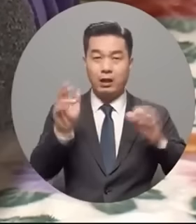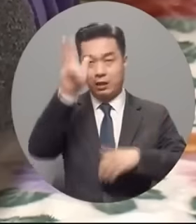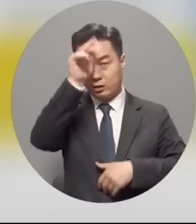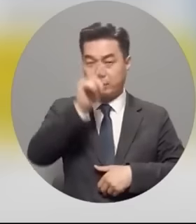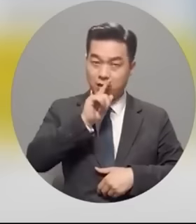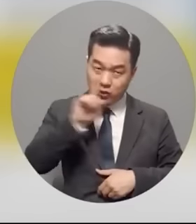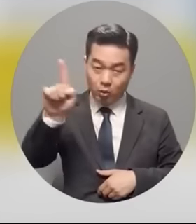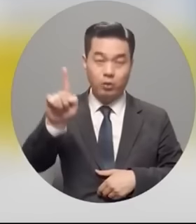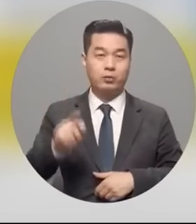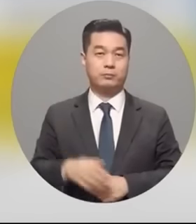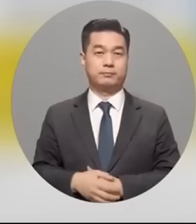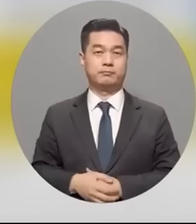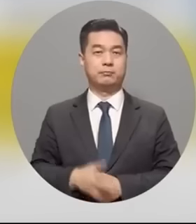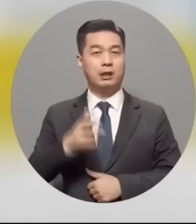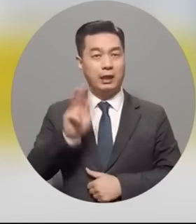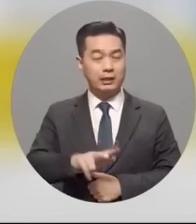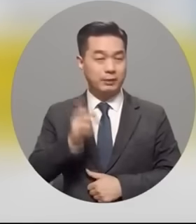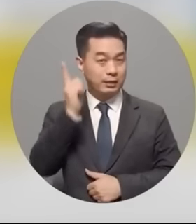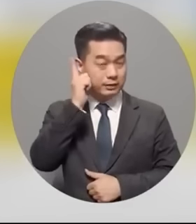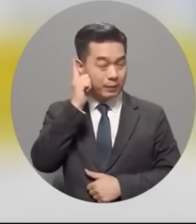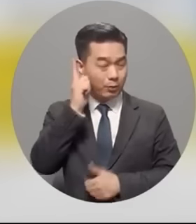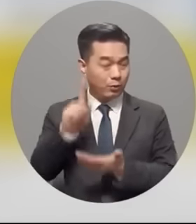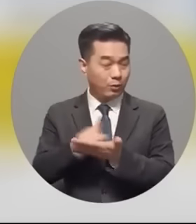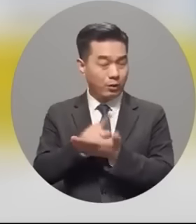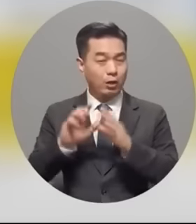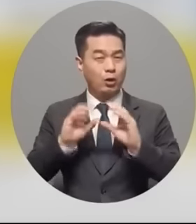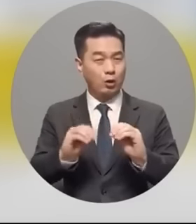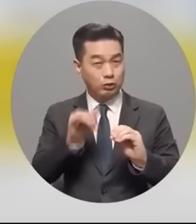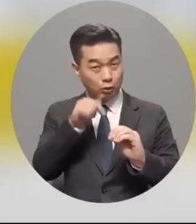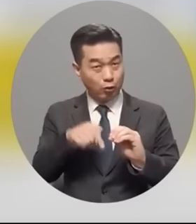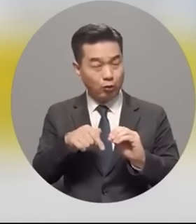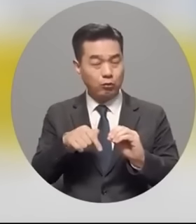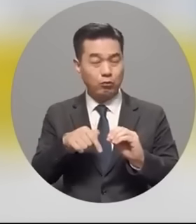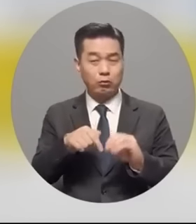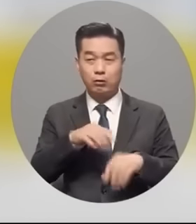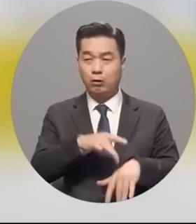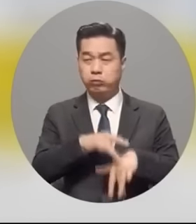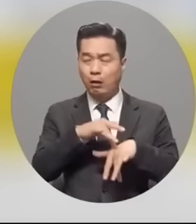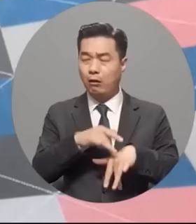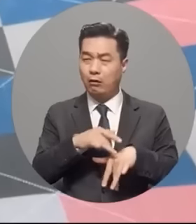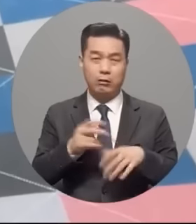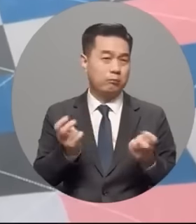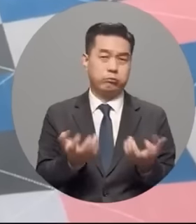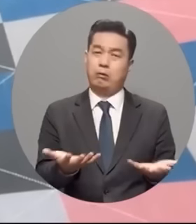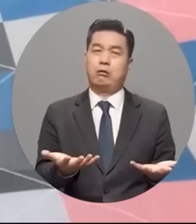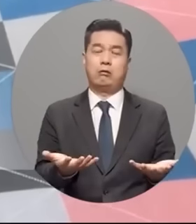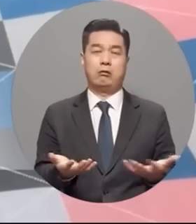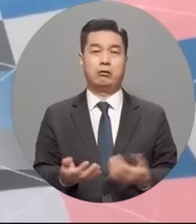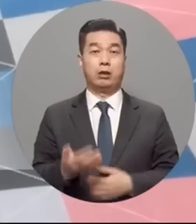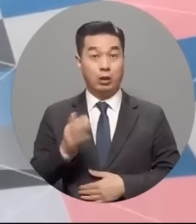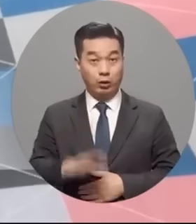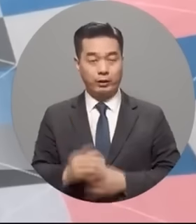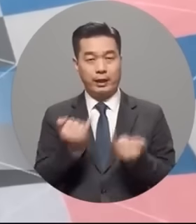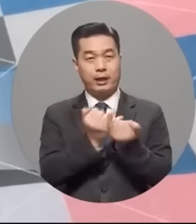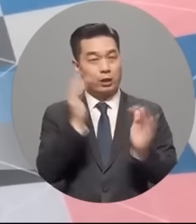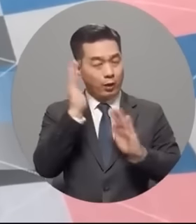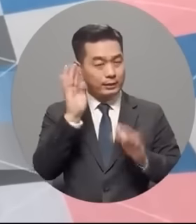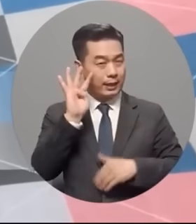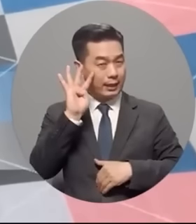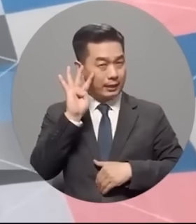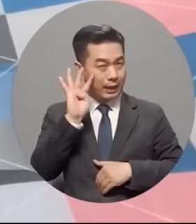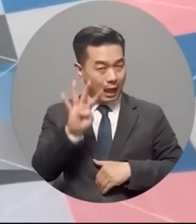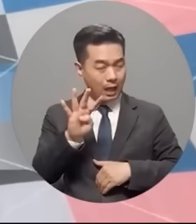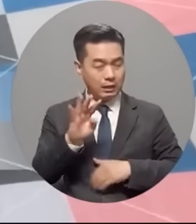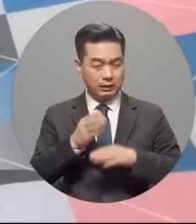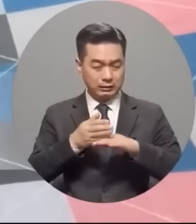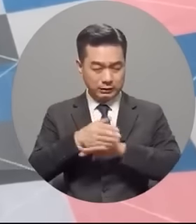신고했습니다. 하지만 스마트폰도 꺼져 있었고 행방을 알 수 없었습니다. 그런데 여학생은 나흘째 되는 늦은